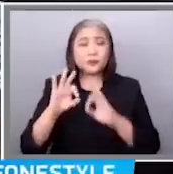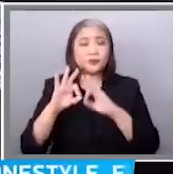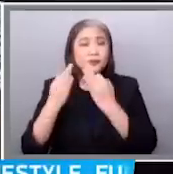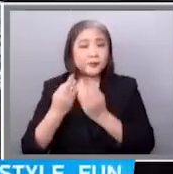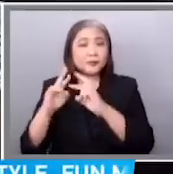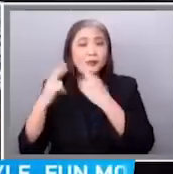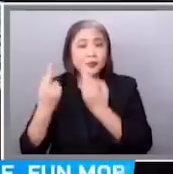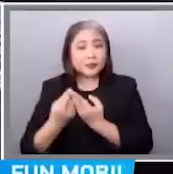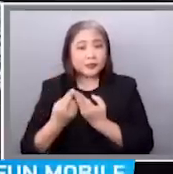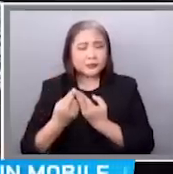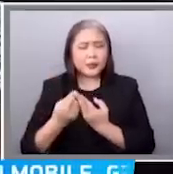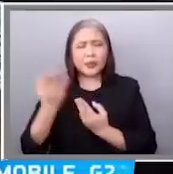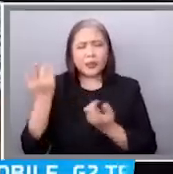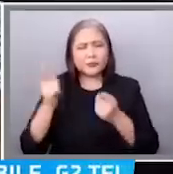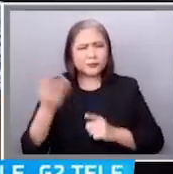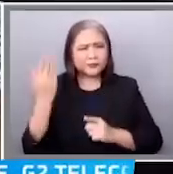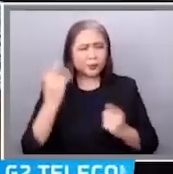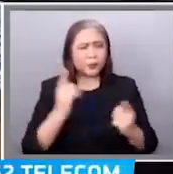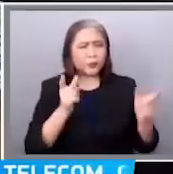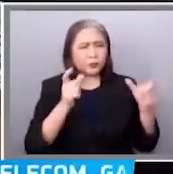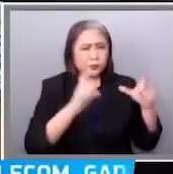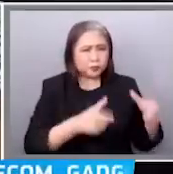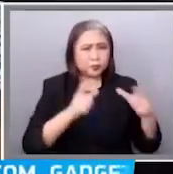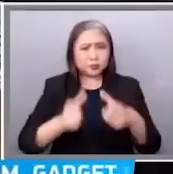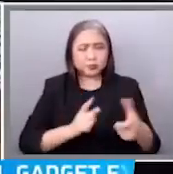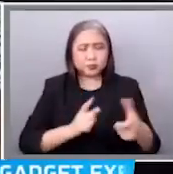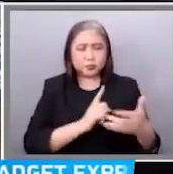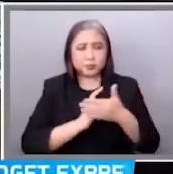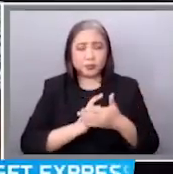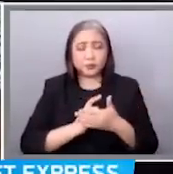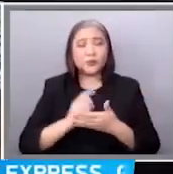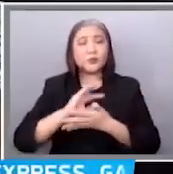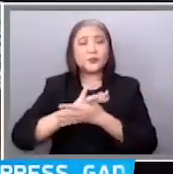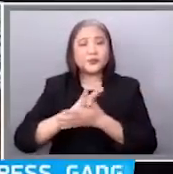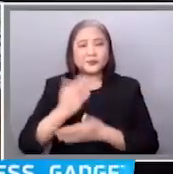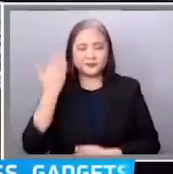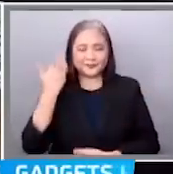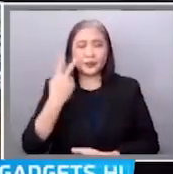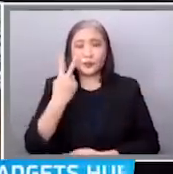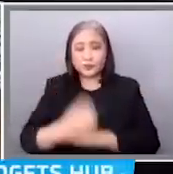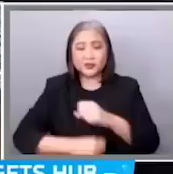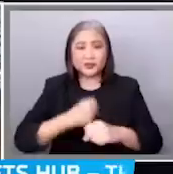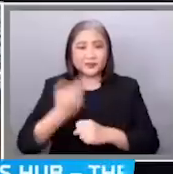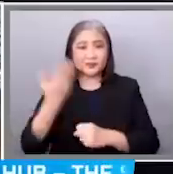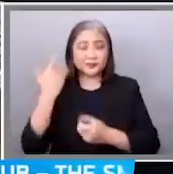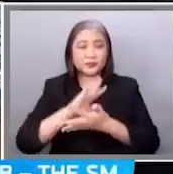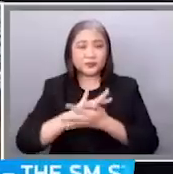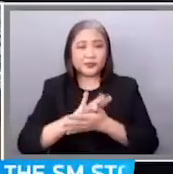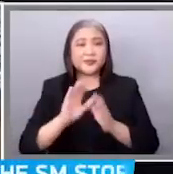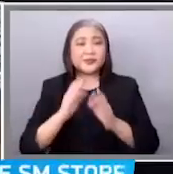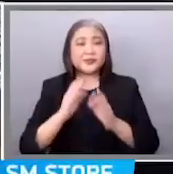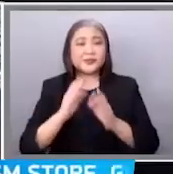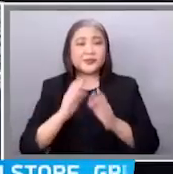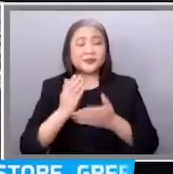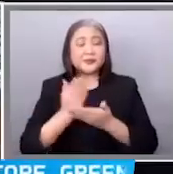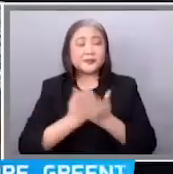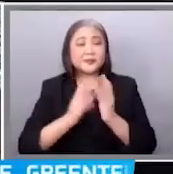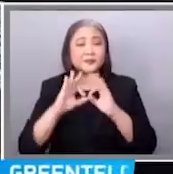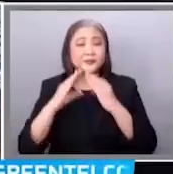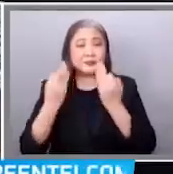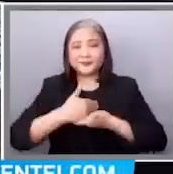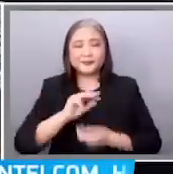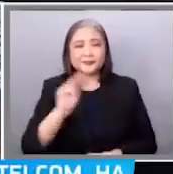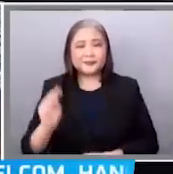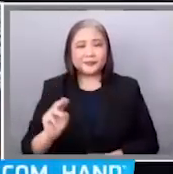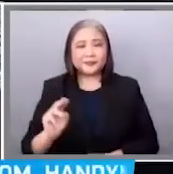ng COVID-19 pandemic. Dahil sa dalawang taong pandemya, may ilang pamilyang dumalaw dito sa Manila North Cemetery ang ngayon na lang ulit